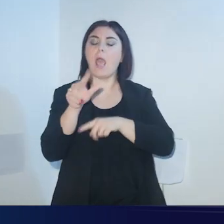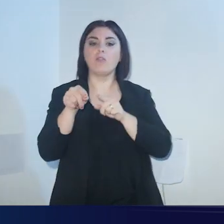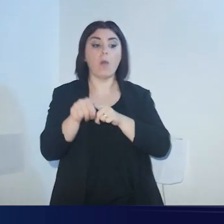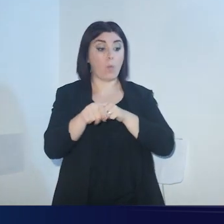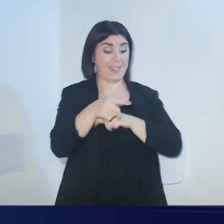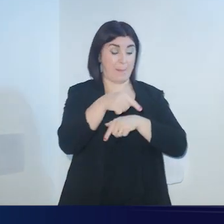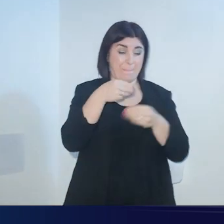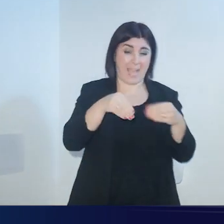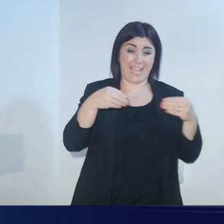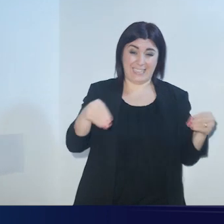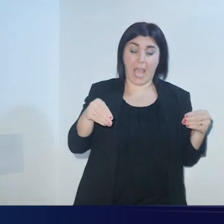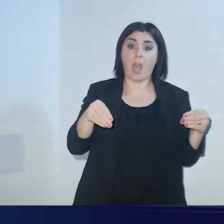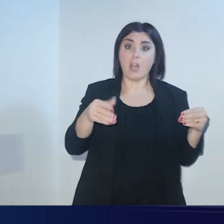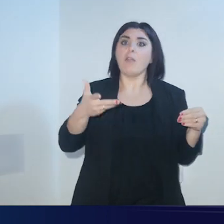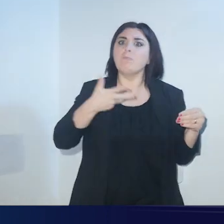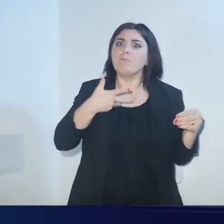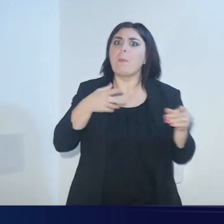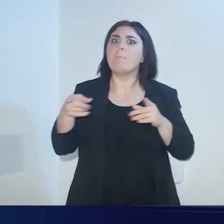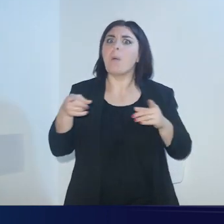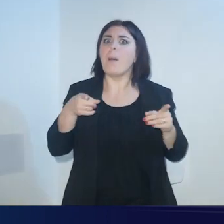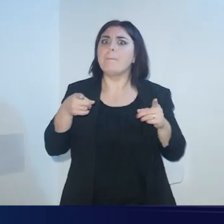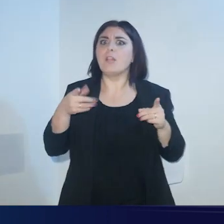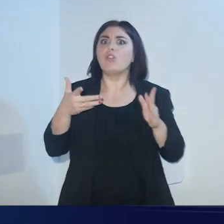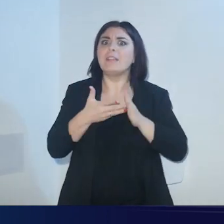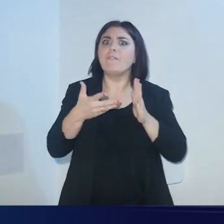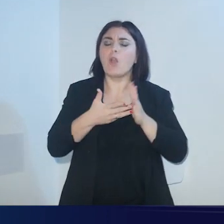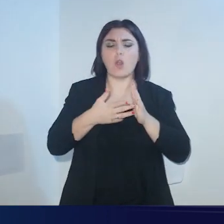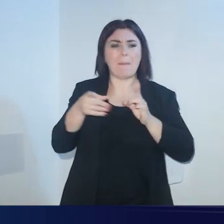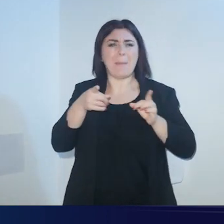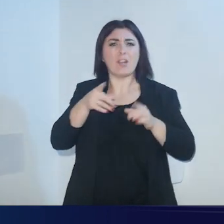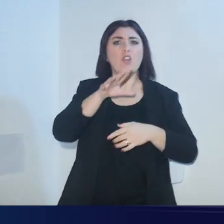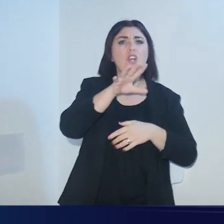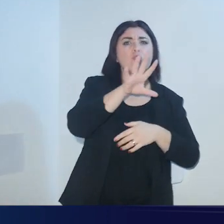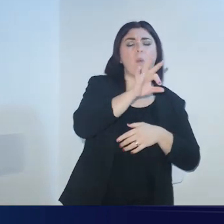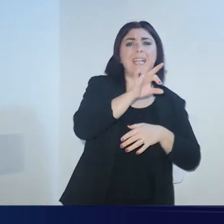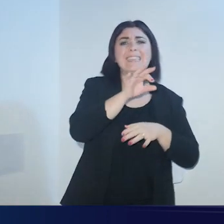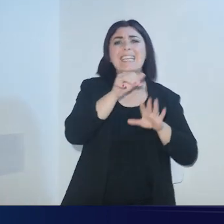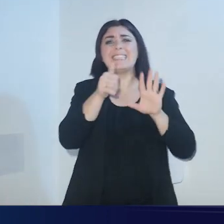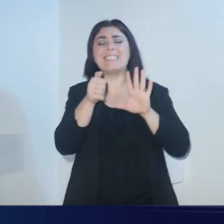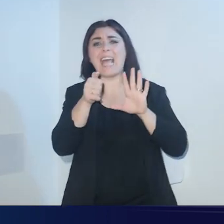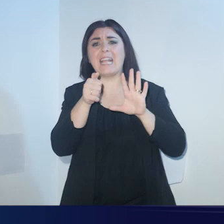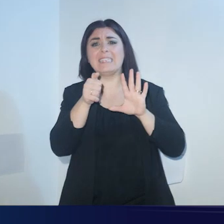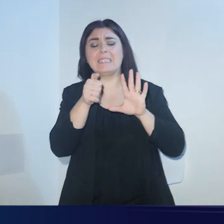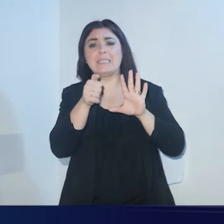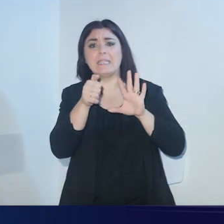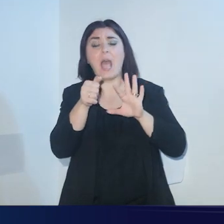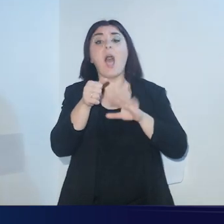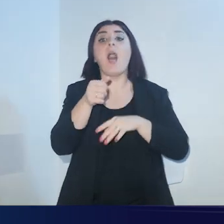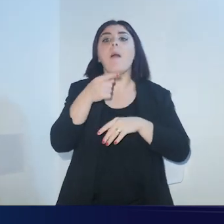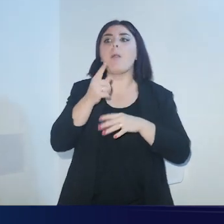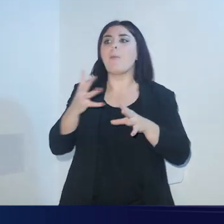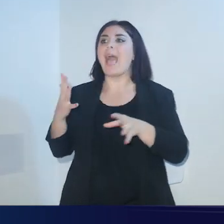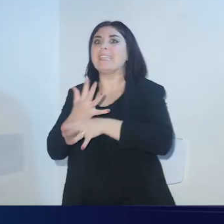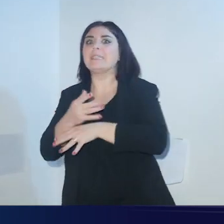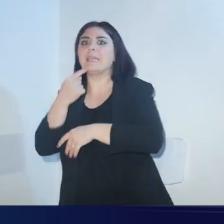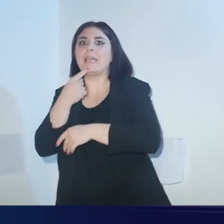questo materiale straordinario un momento di difficoltà a partire dagli anni 50 e 60 con l'avvento della